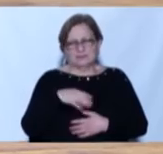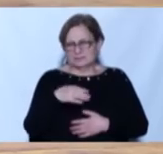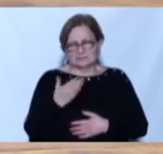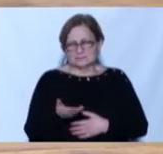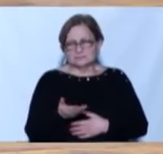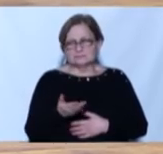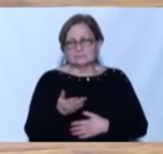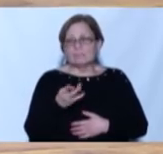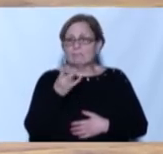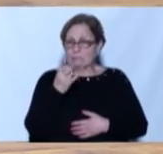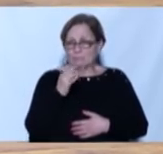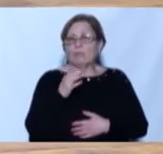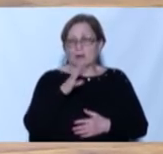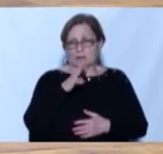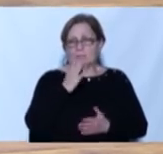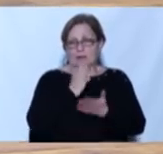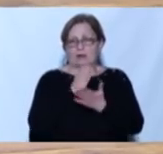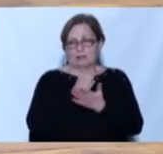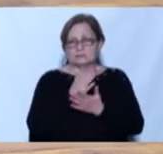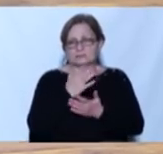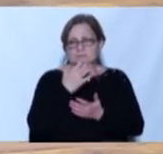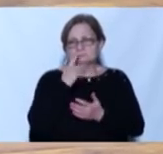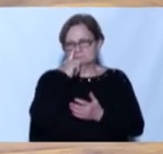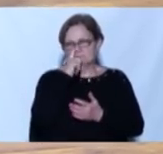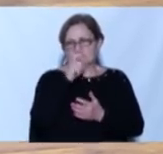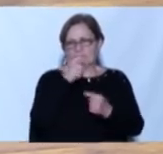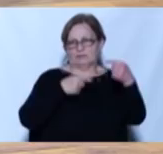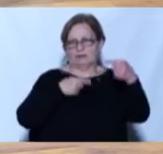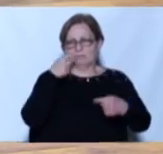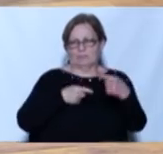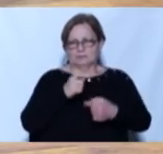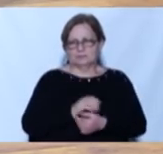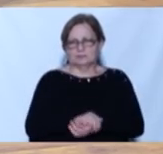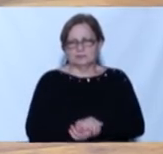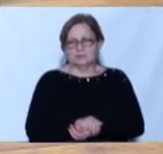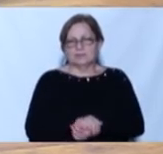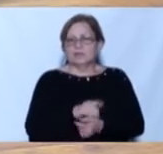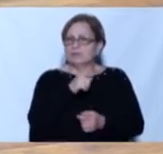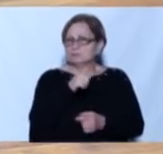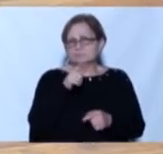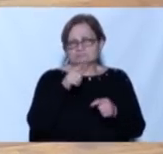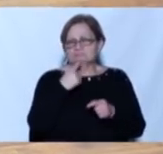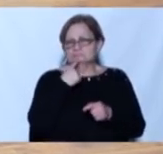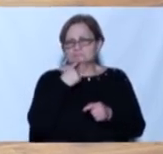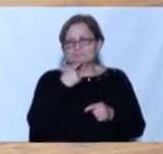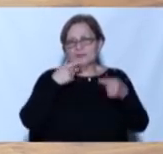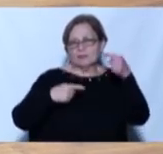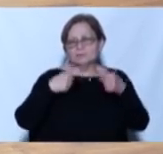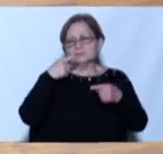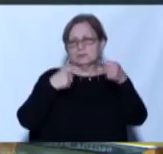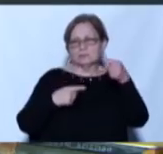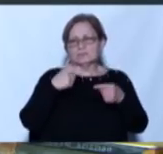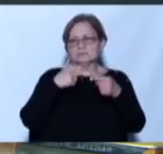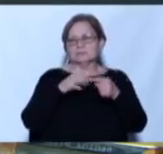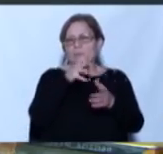ვთქვათ საკმაოდ მწვავედ კამათობენ და ბოლოში ესე მთავრდება, რომ ეს კამათი როგორ ჩასო გადაუწყვეტელია, იმიტომ რომ ეს კამათი არის იქამდე, სანამ